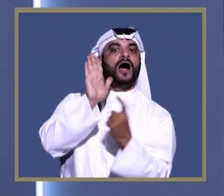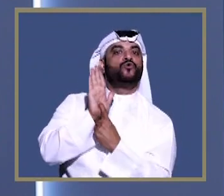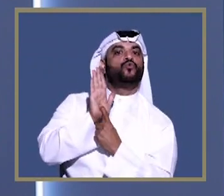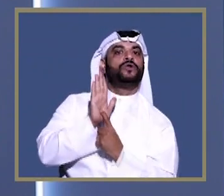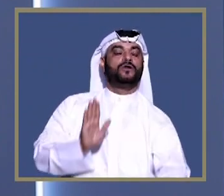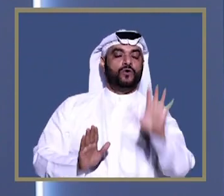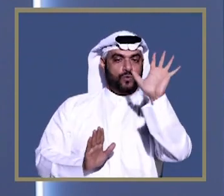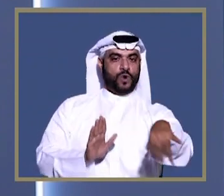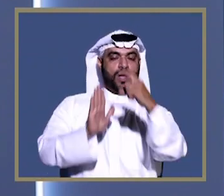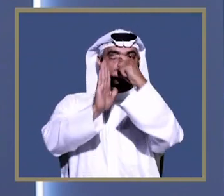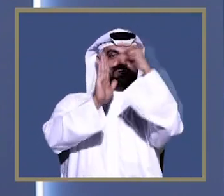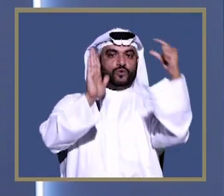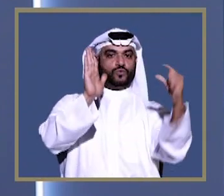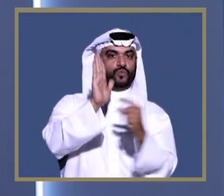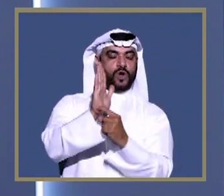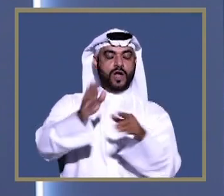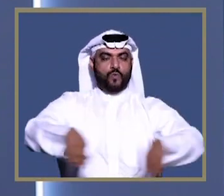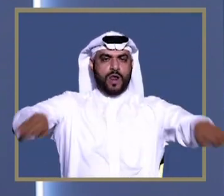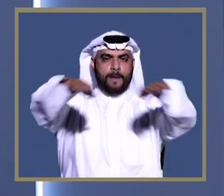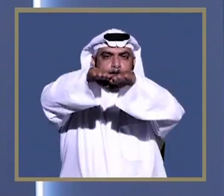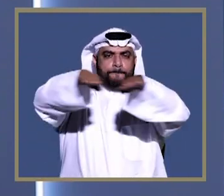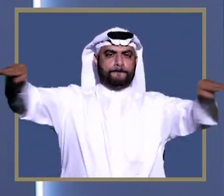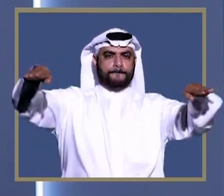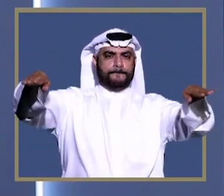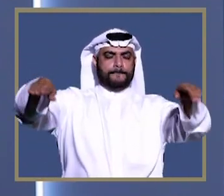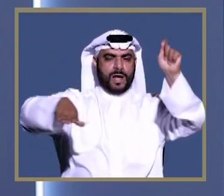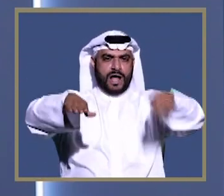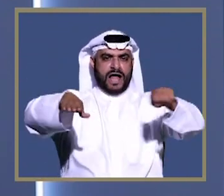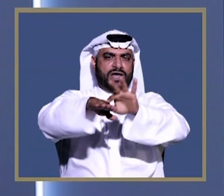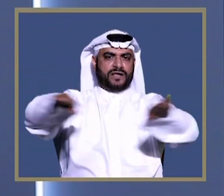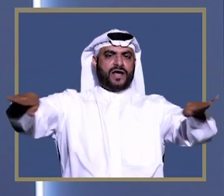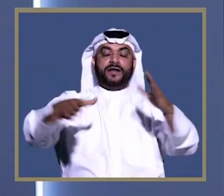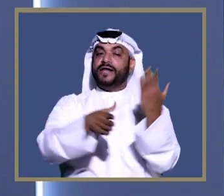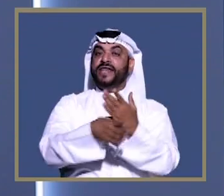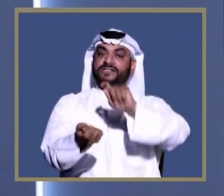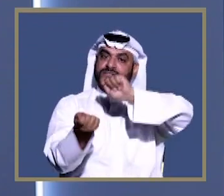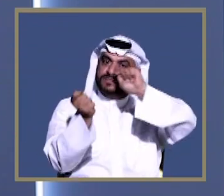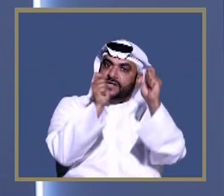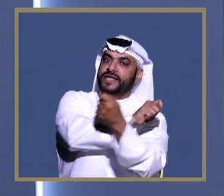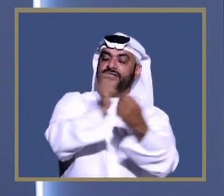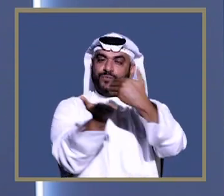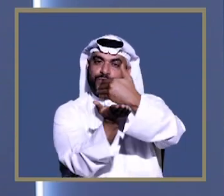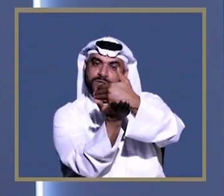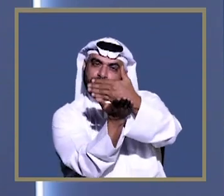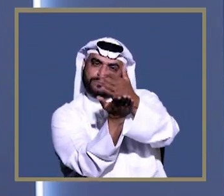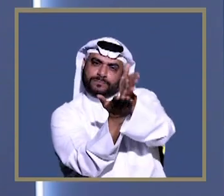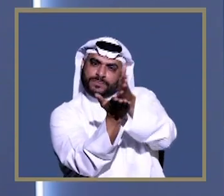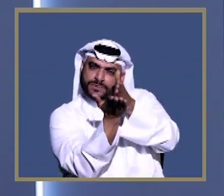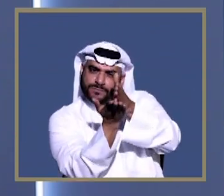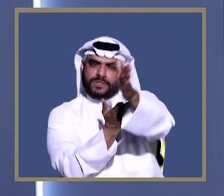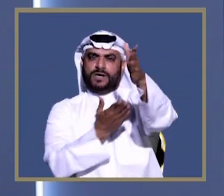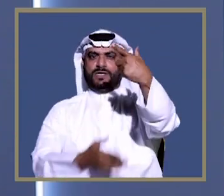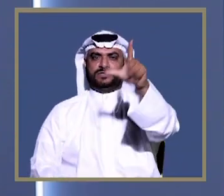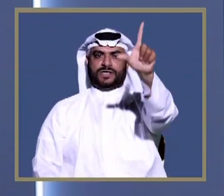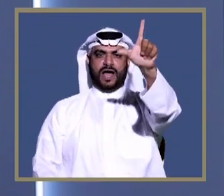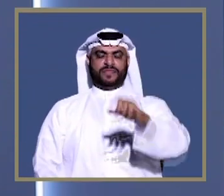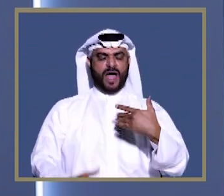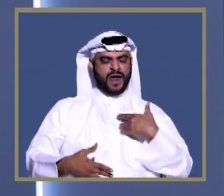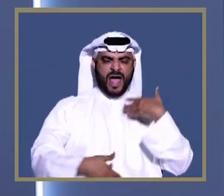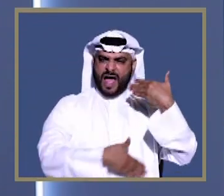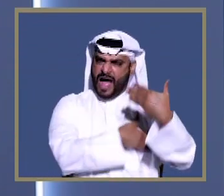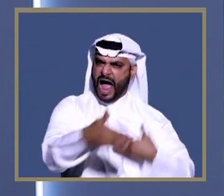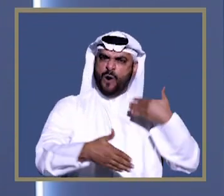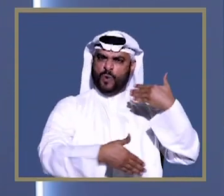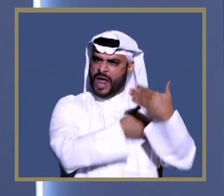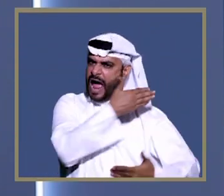القانون والدستور والدولة المدنية والعدالة الاجتماعية أيضا في سبيل التغيير والإصلاح، محاولة